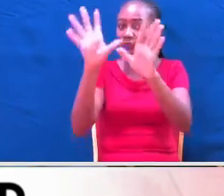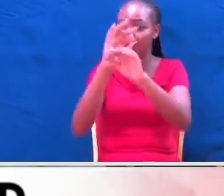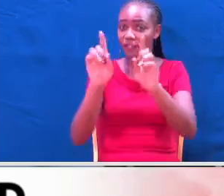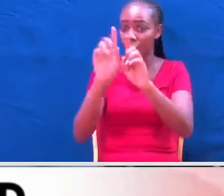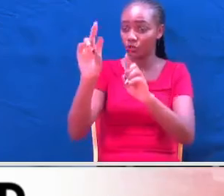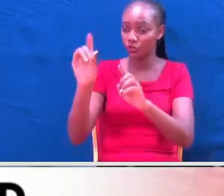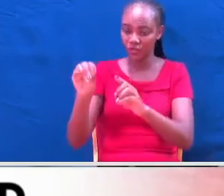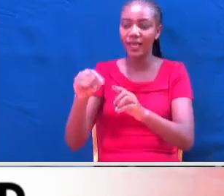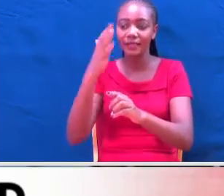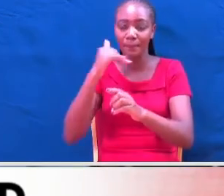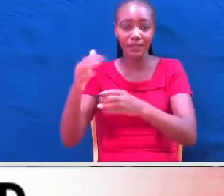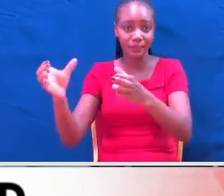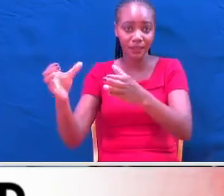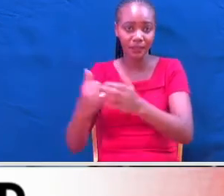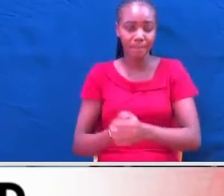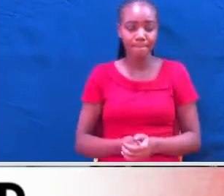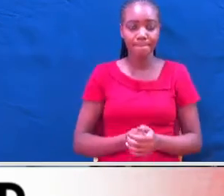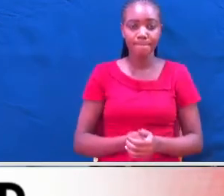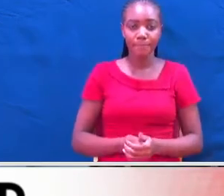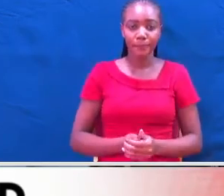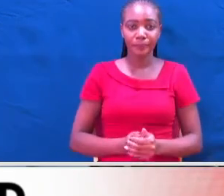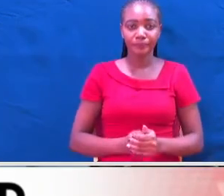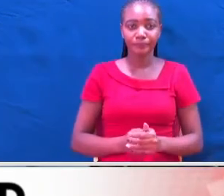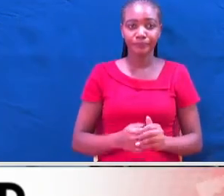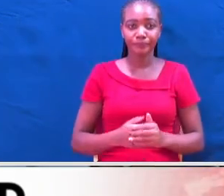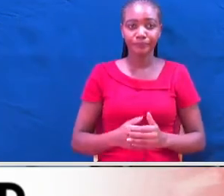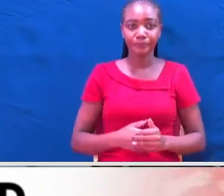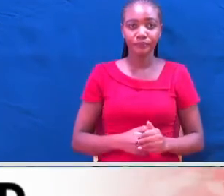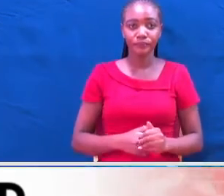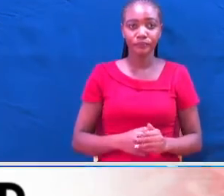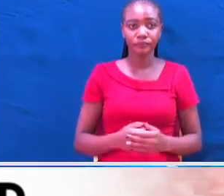being the biggest of them all. Paul Kirobi, TV 47, Nairobi.